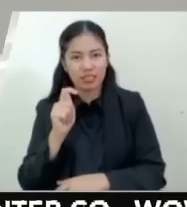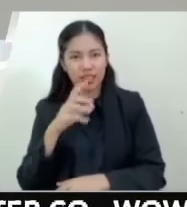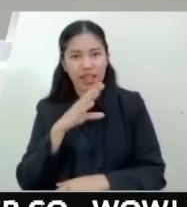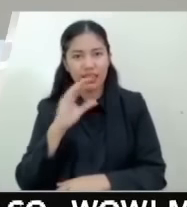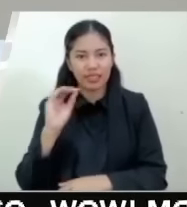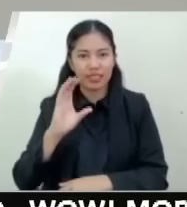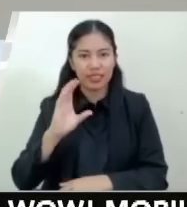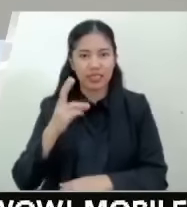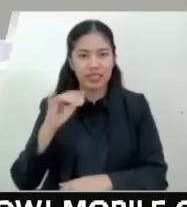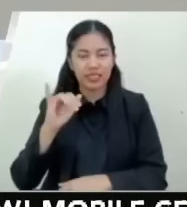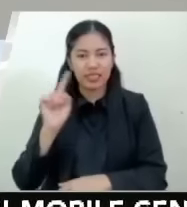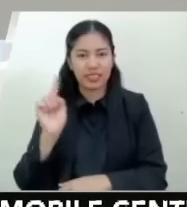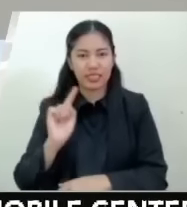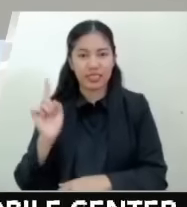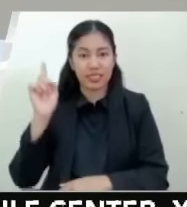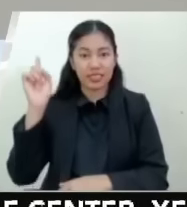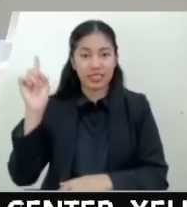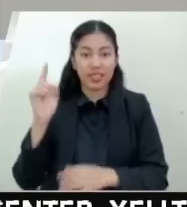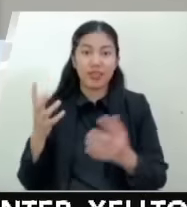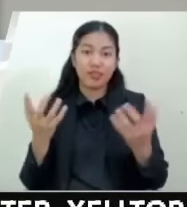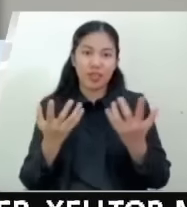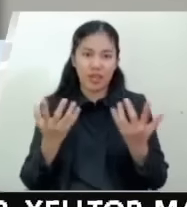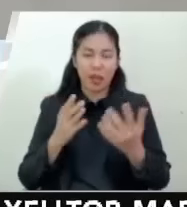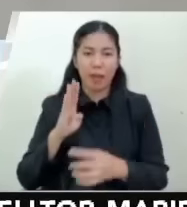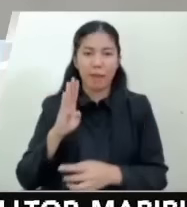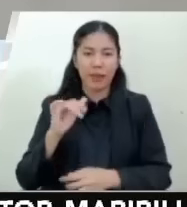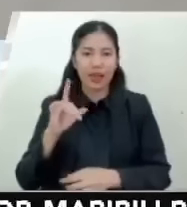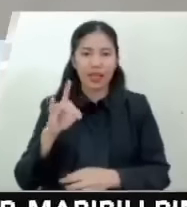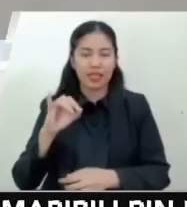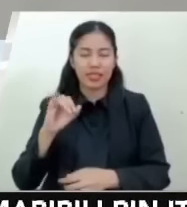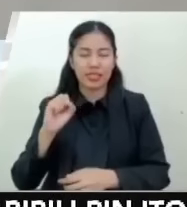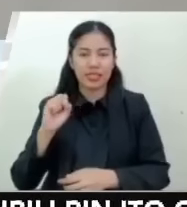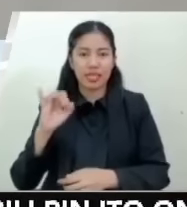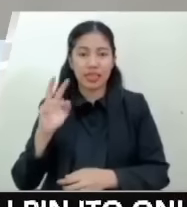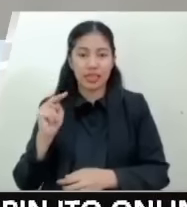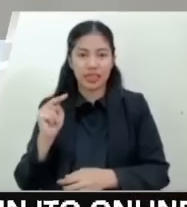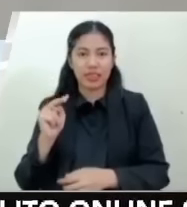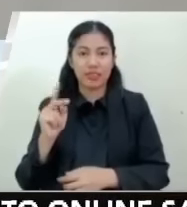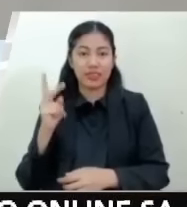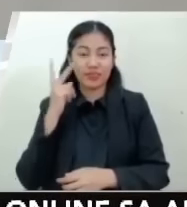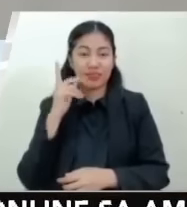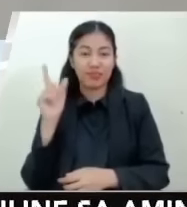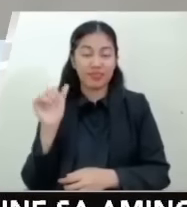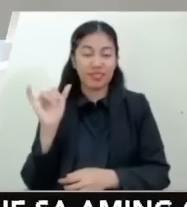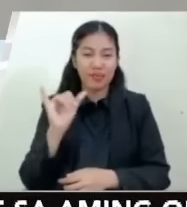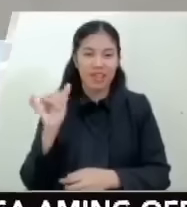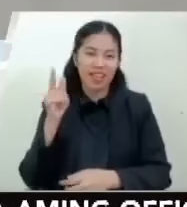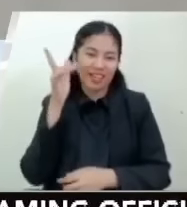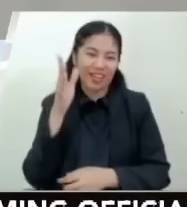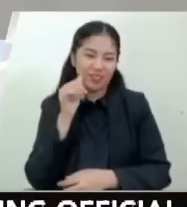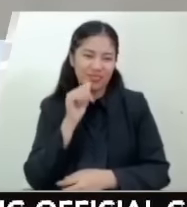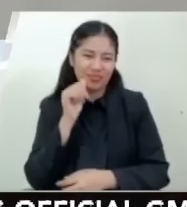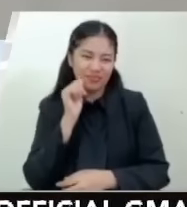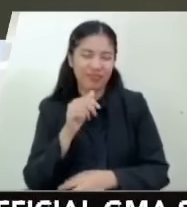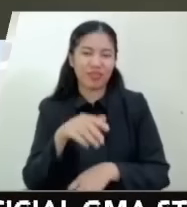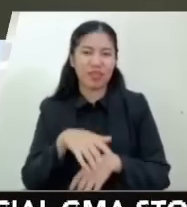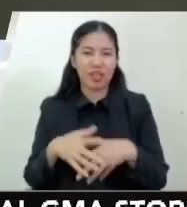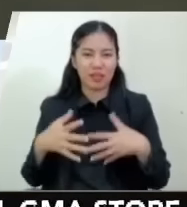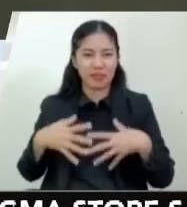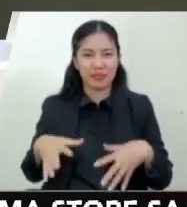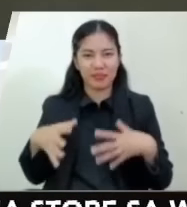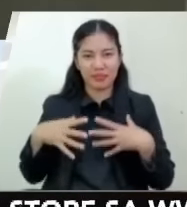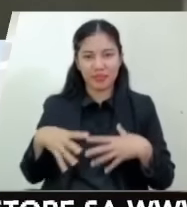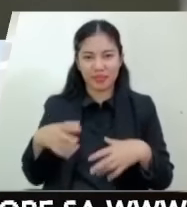Sa ceremony sa Balisen Island, malagodes ang vibe ni Heart. Suot niya riyan ng eleganteng beige gown na custom-made ng